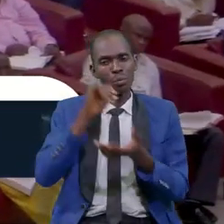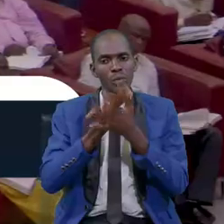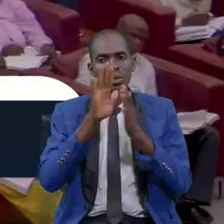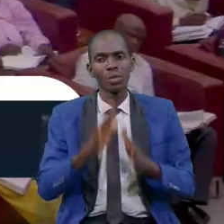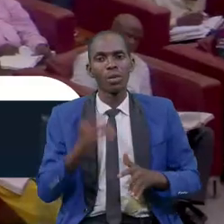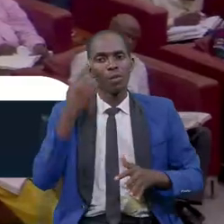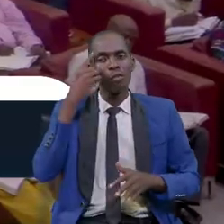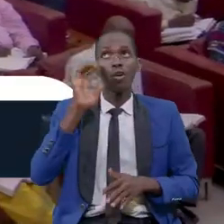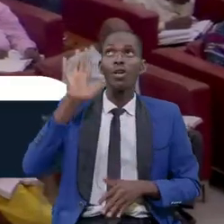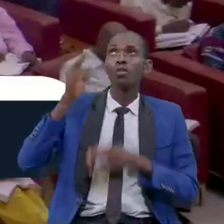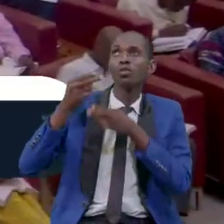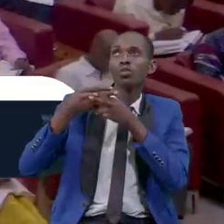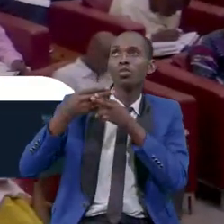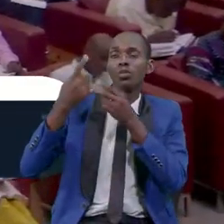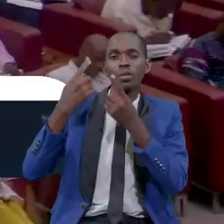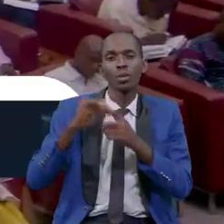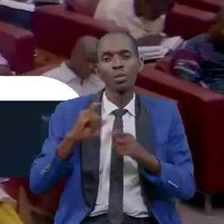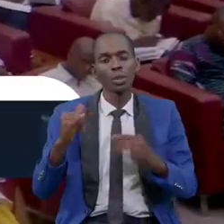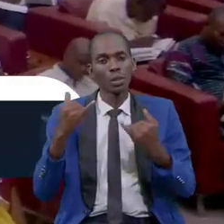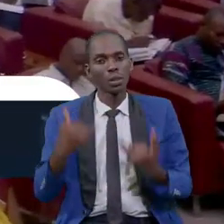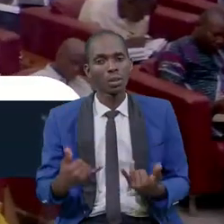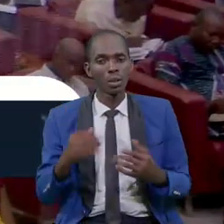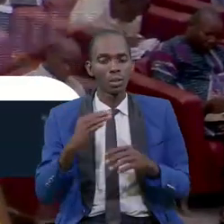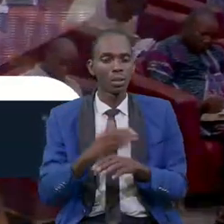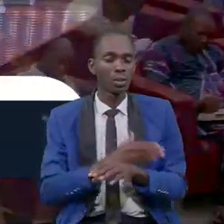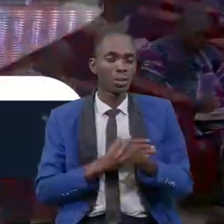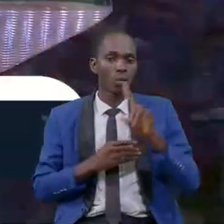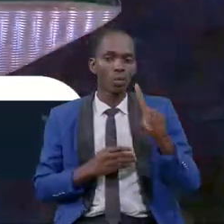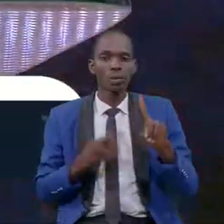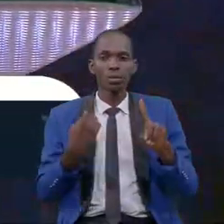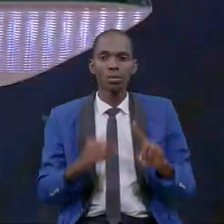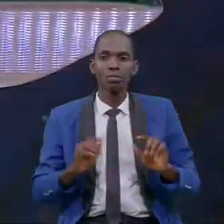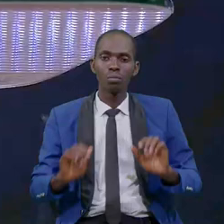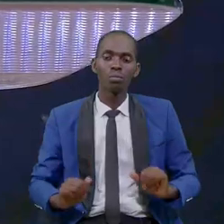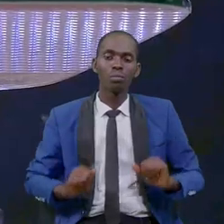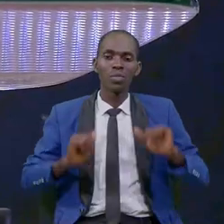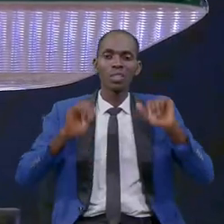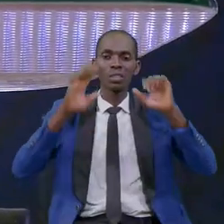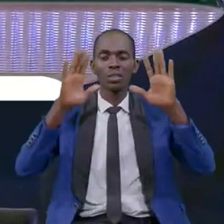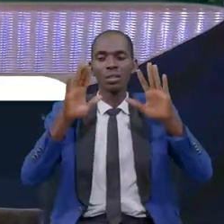son avènement imminent. Voilà la première partie. Si nous allons voir ici